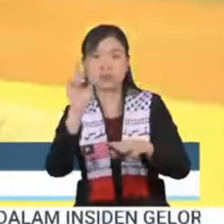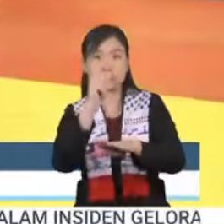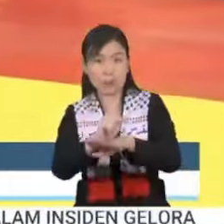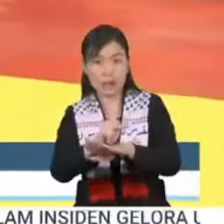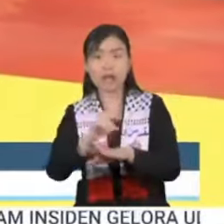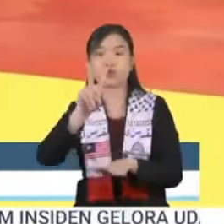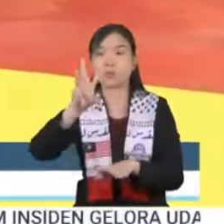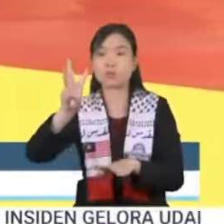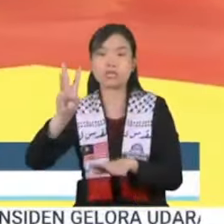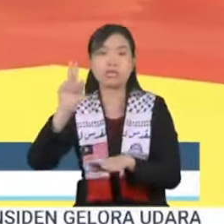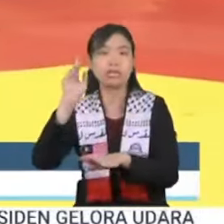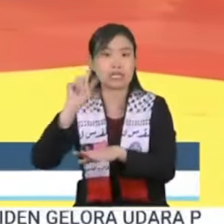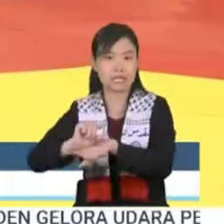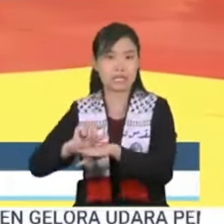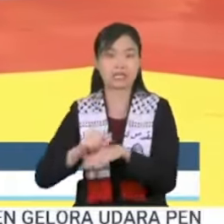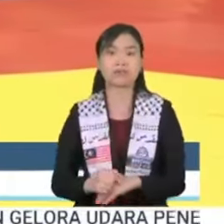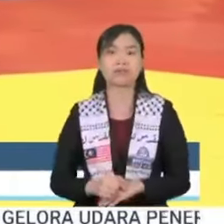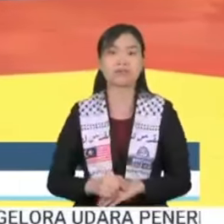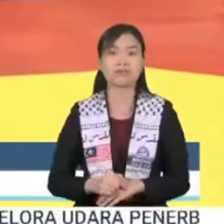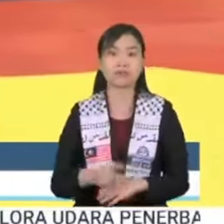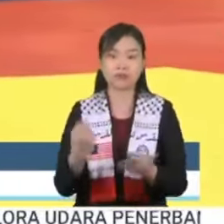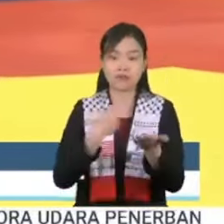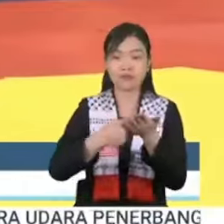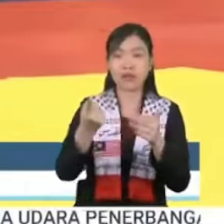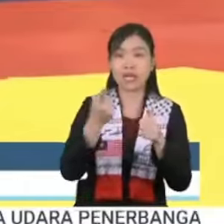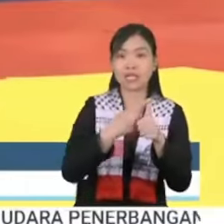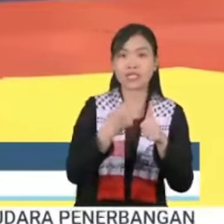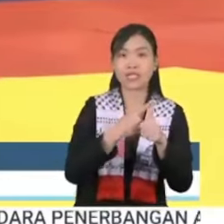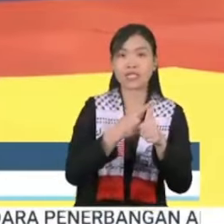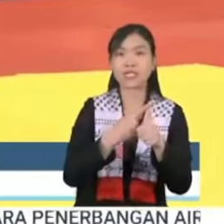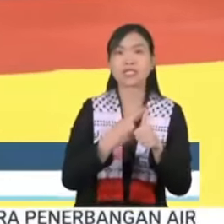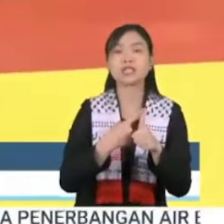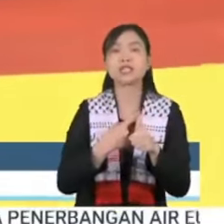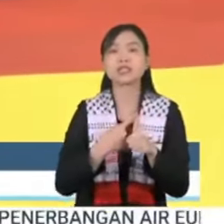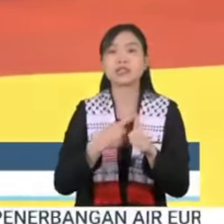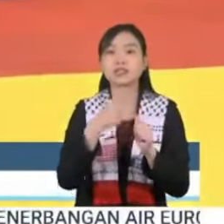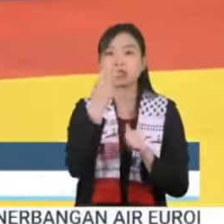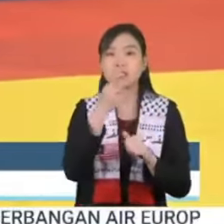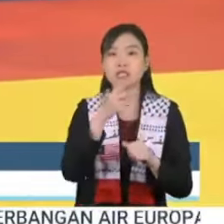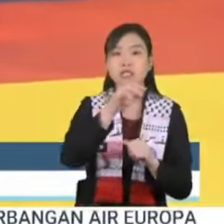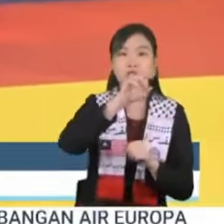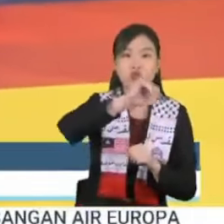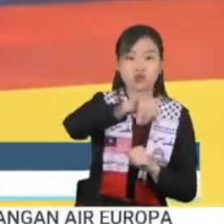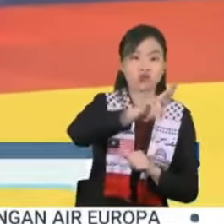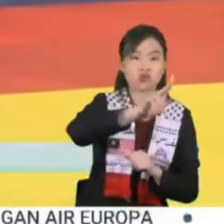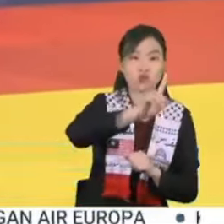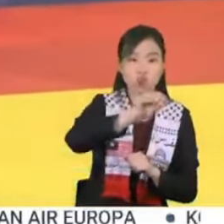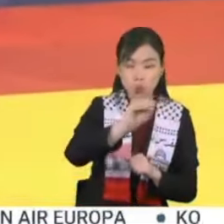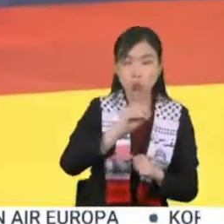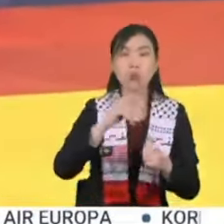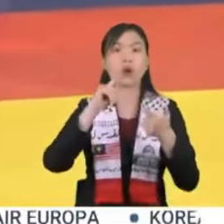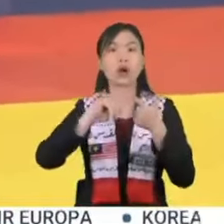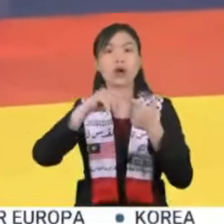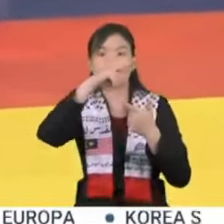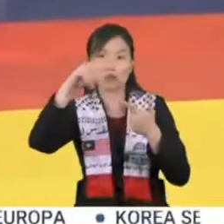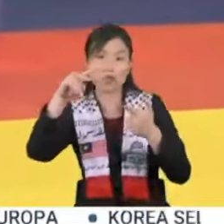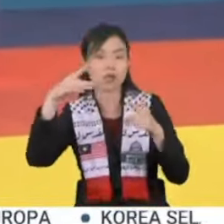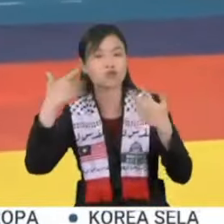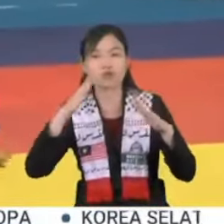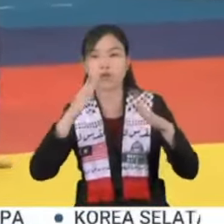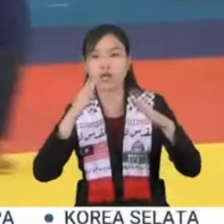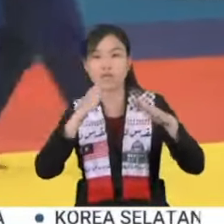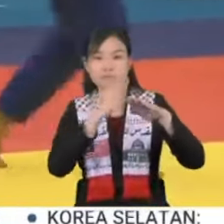Minggu pertama temasya Dwi Tahunan itu juga menyaksikan dua sukan, iaitu judo dan renang, telah pun melepasi sasaran awal